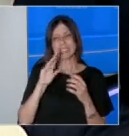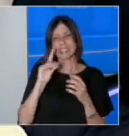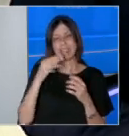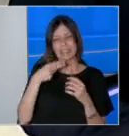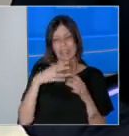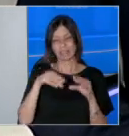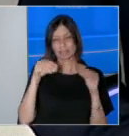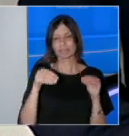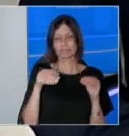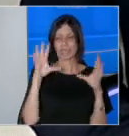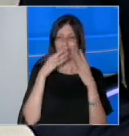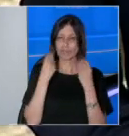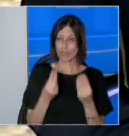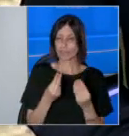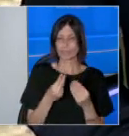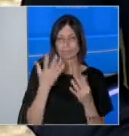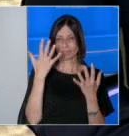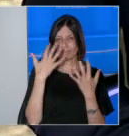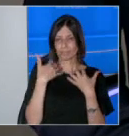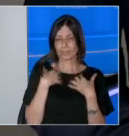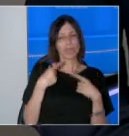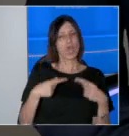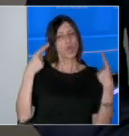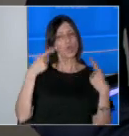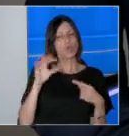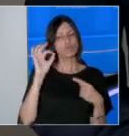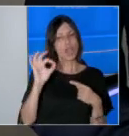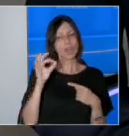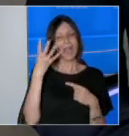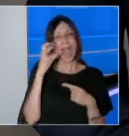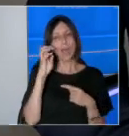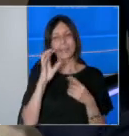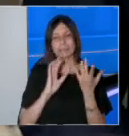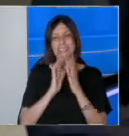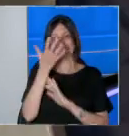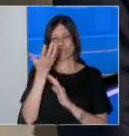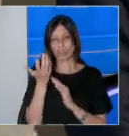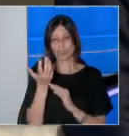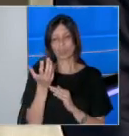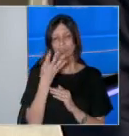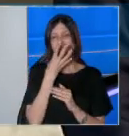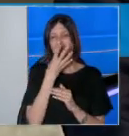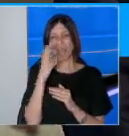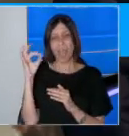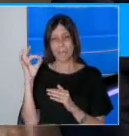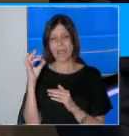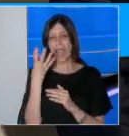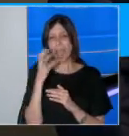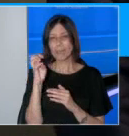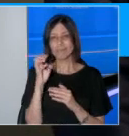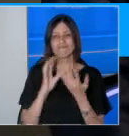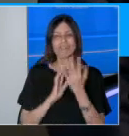ערב טוב. ערב טוב, ספר לי על היום שלכם, שעובר לכם היום. 40 שריפות, 40 שריפות במקומות